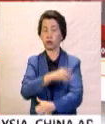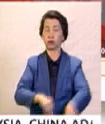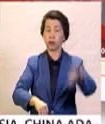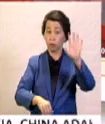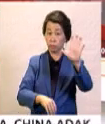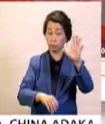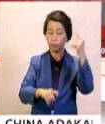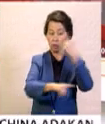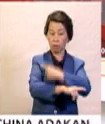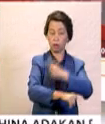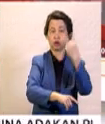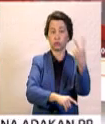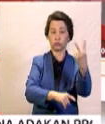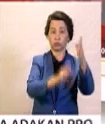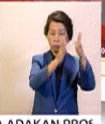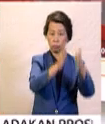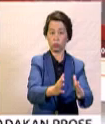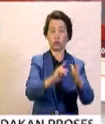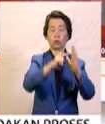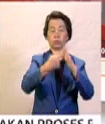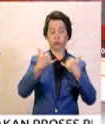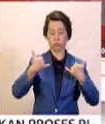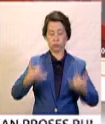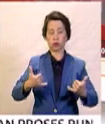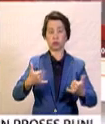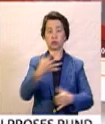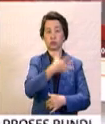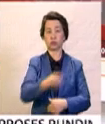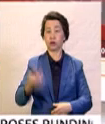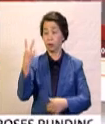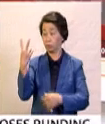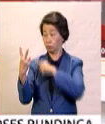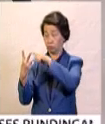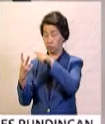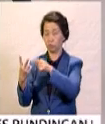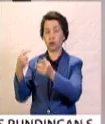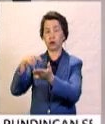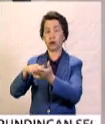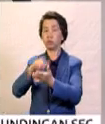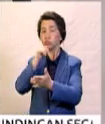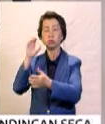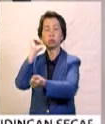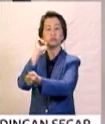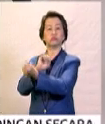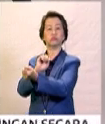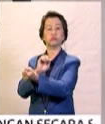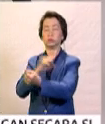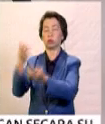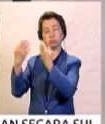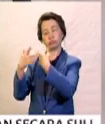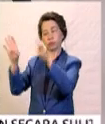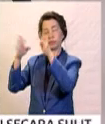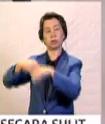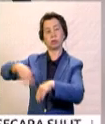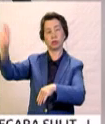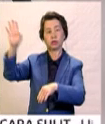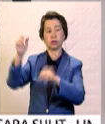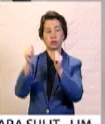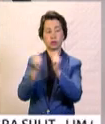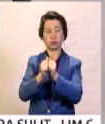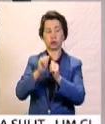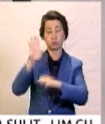5 hari terhadap 2 lagi suspek bermula hari ini. Manakala 2 lagi suspek tidak direman dan dilepaskan dengan